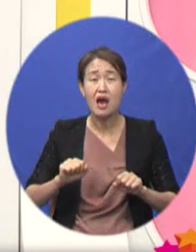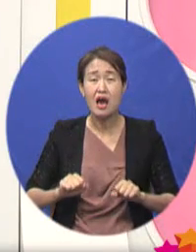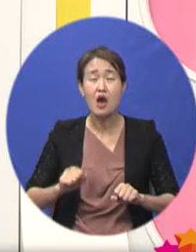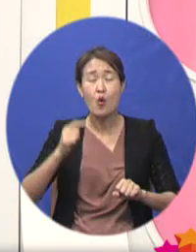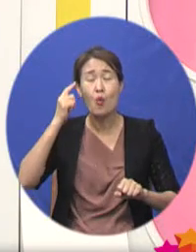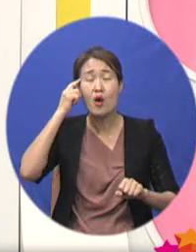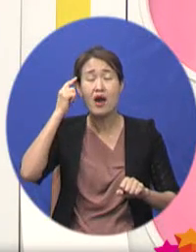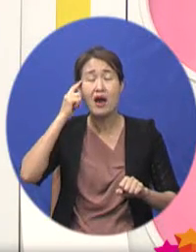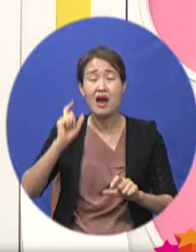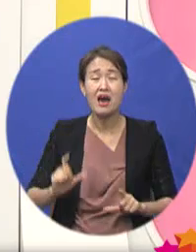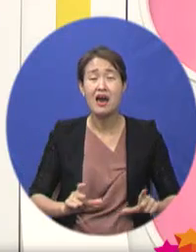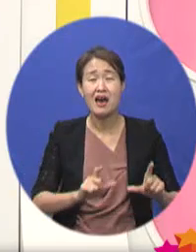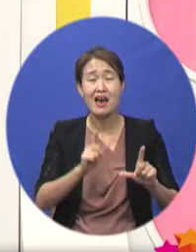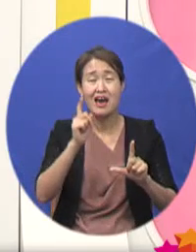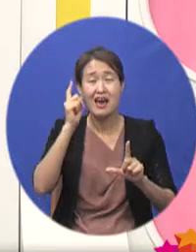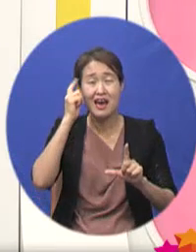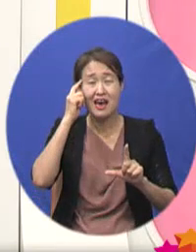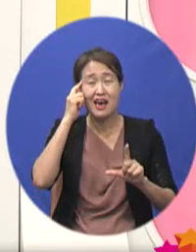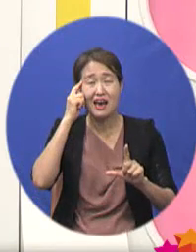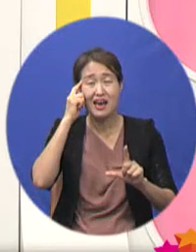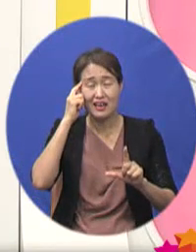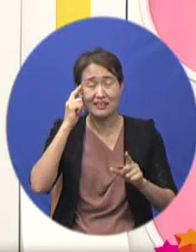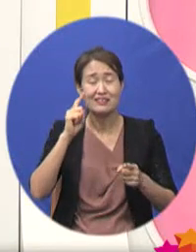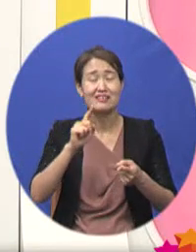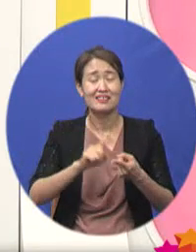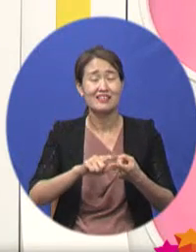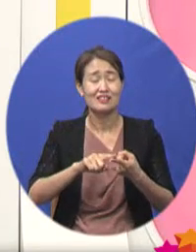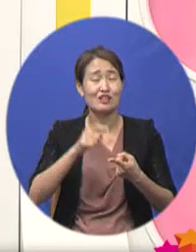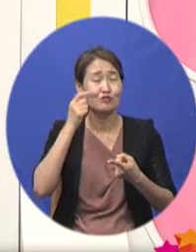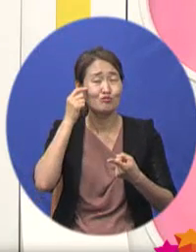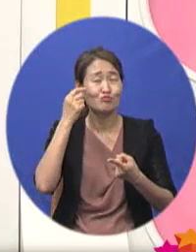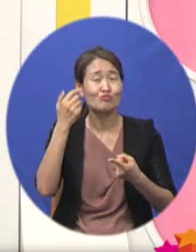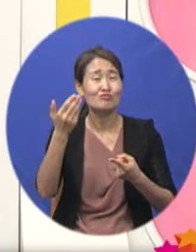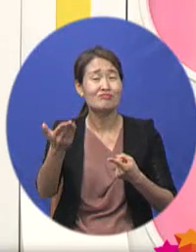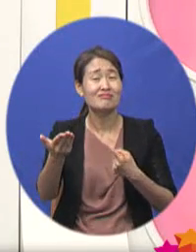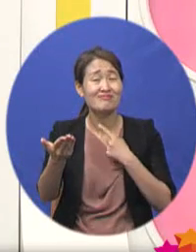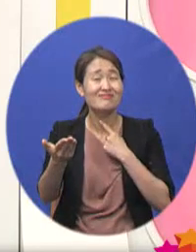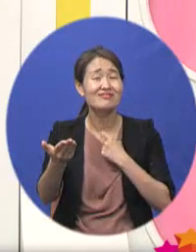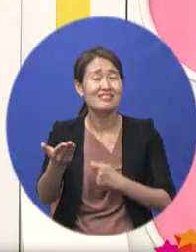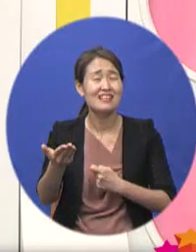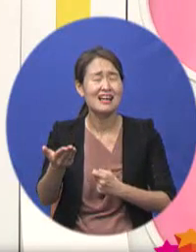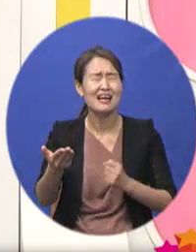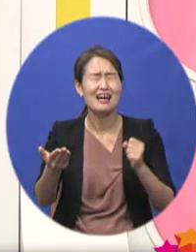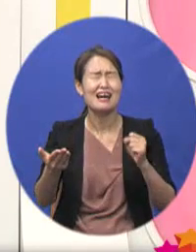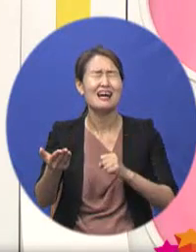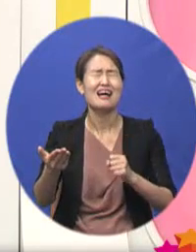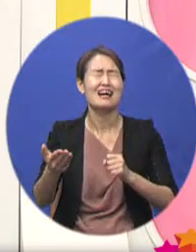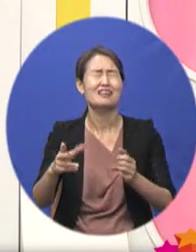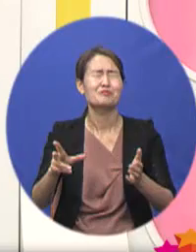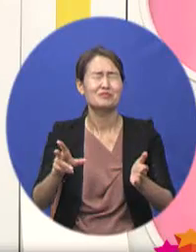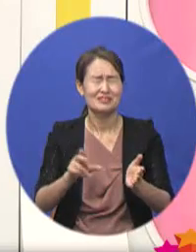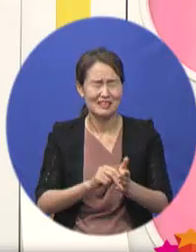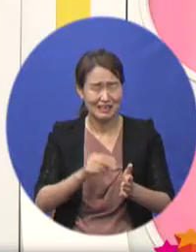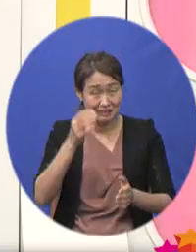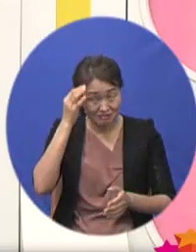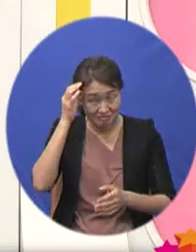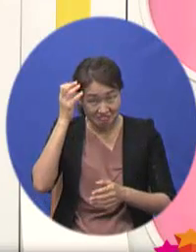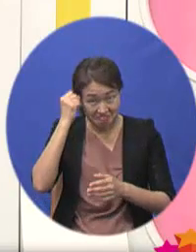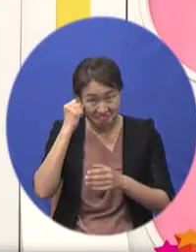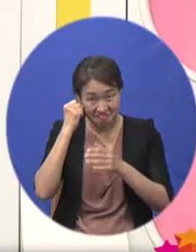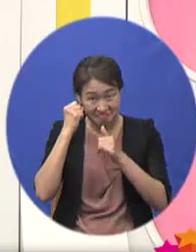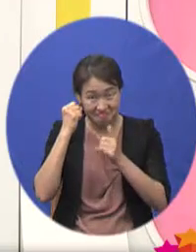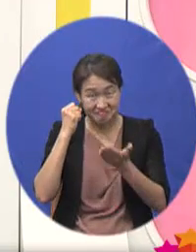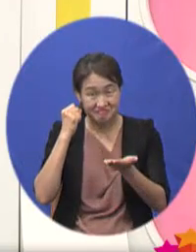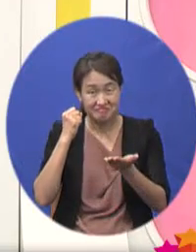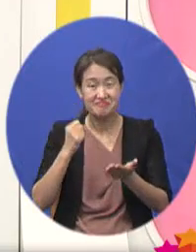내가 수수께끼를 물어봤죠. 예, 그 퀴즈를 기억이 안 나요? 예?